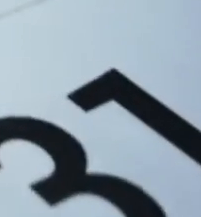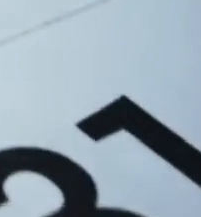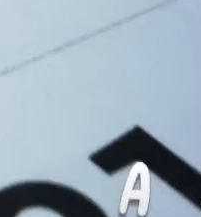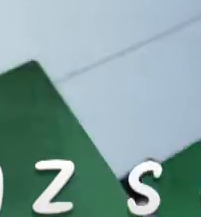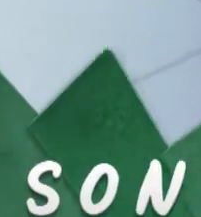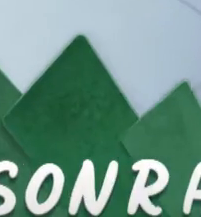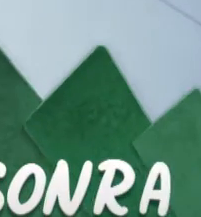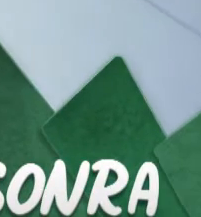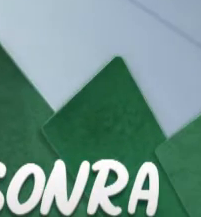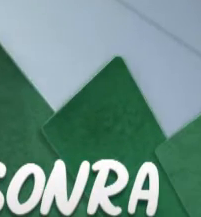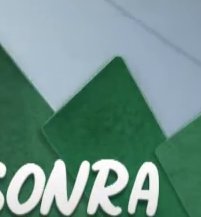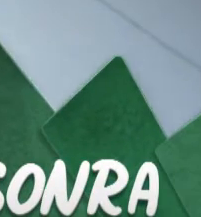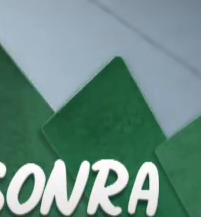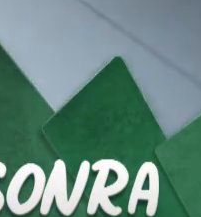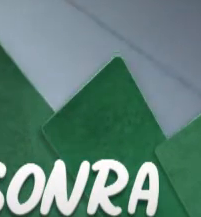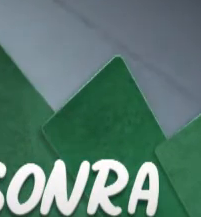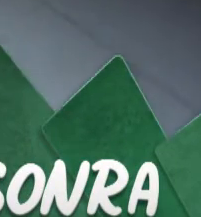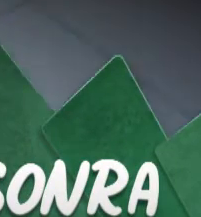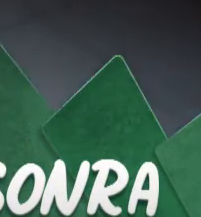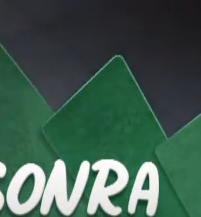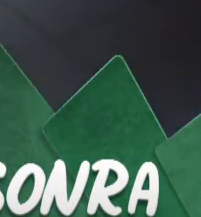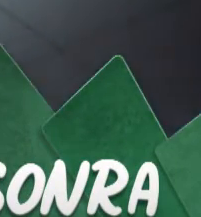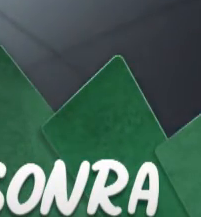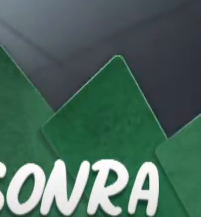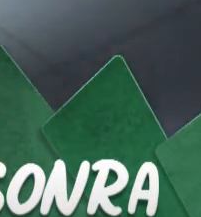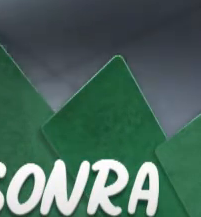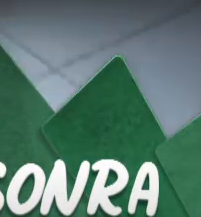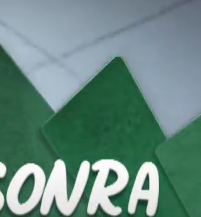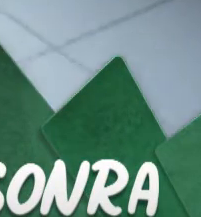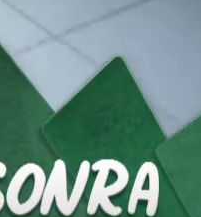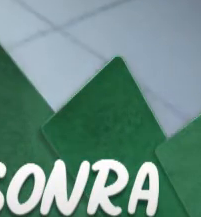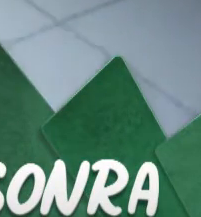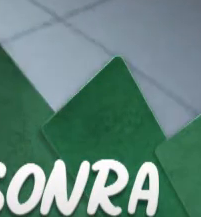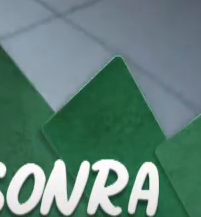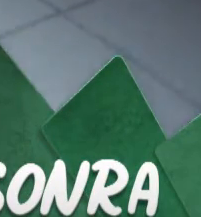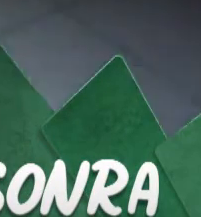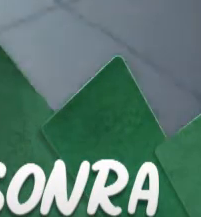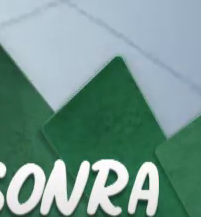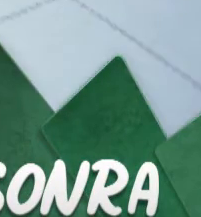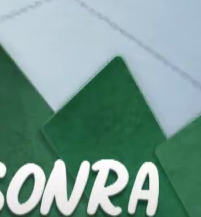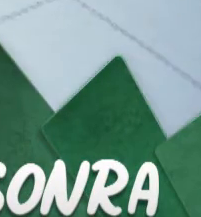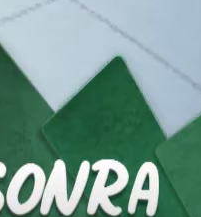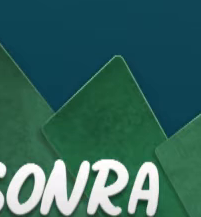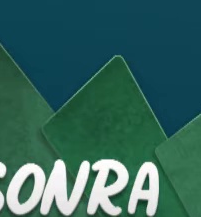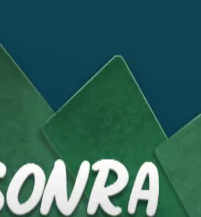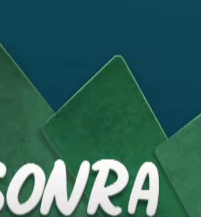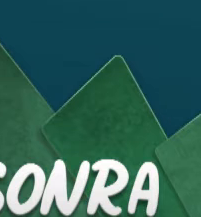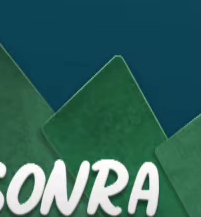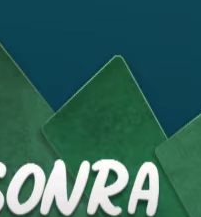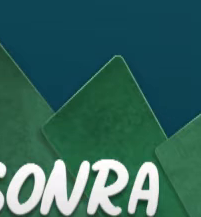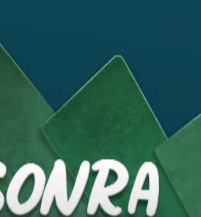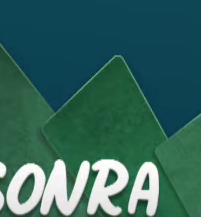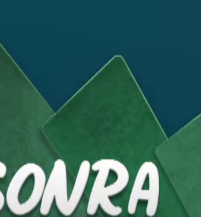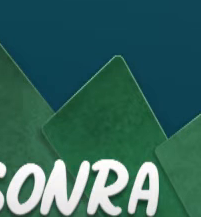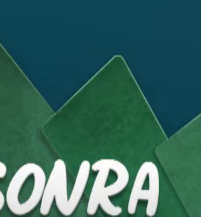takvimler soyut olarak bilinen zamanı insan yaşamında somut olarak şekillendirmek amacıyla geliştirilmiş lerdir Peki